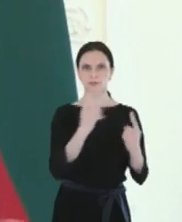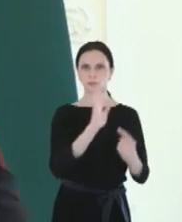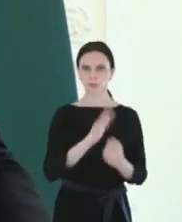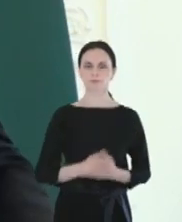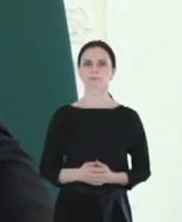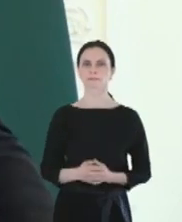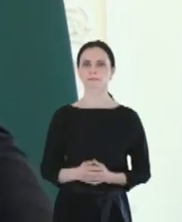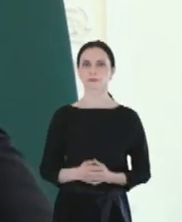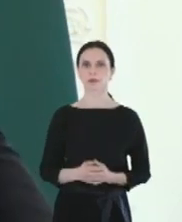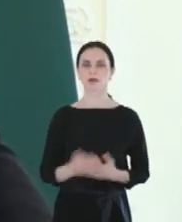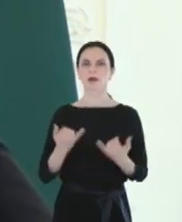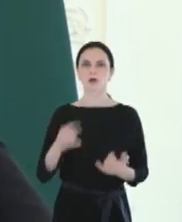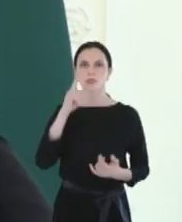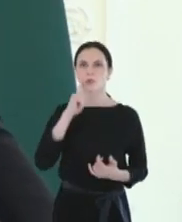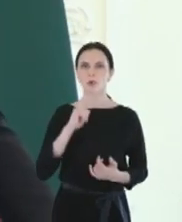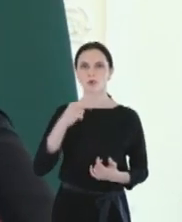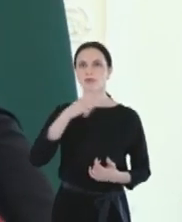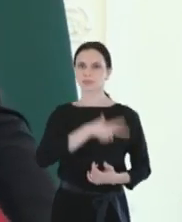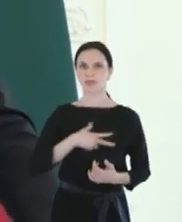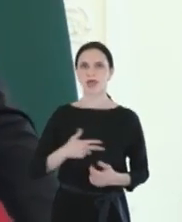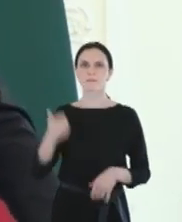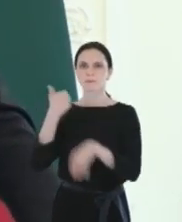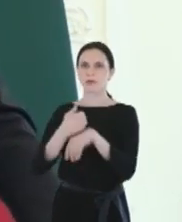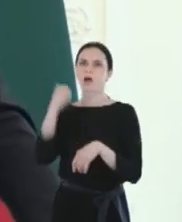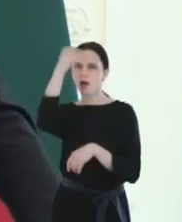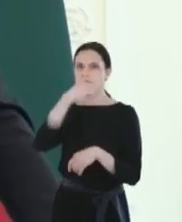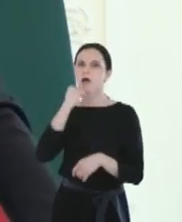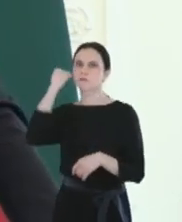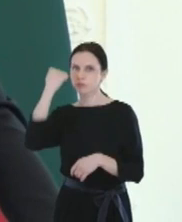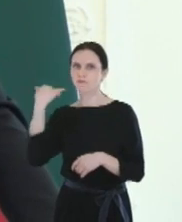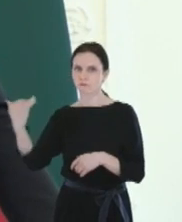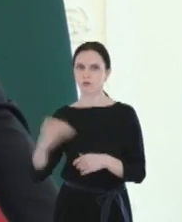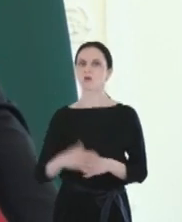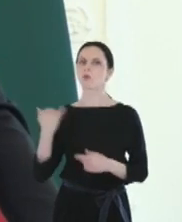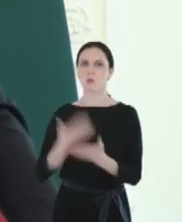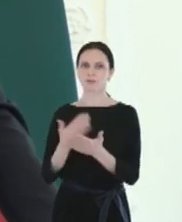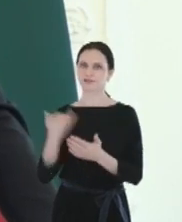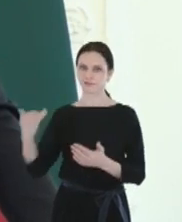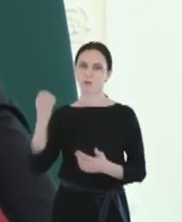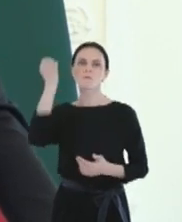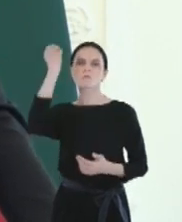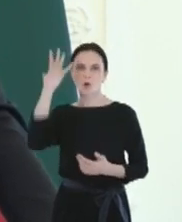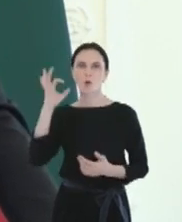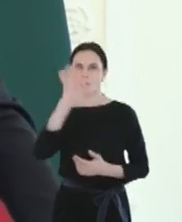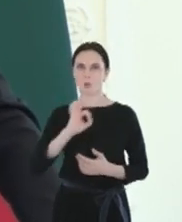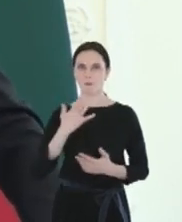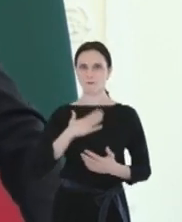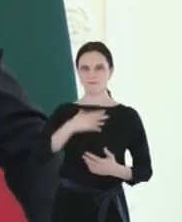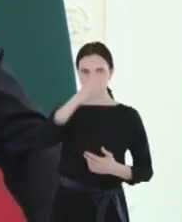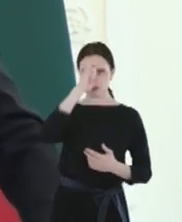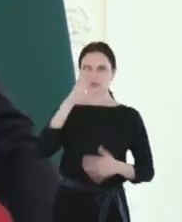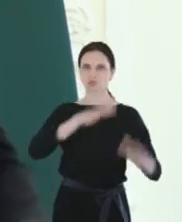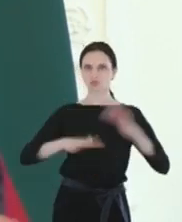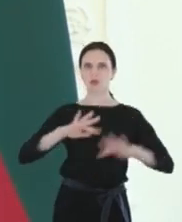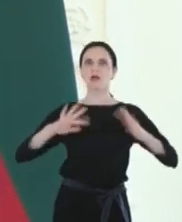Aš dėkoju Danijos premjeriai už puikų saugumo situacijos mūsų šalyje suvokimą ir savalaikį sprendimą į